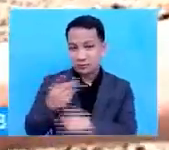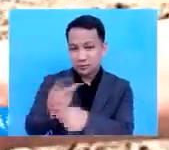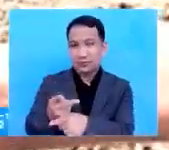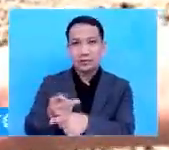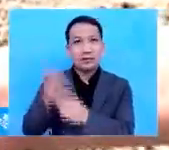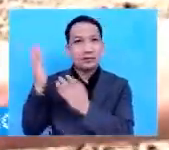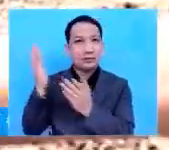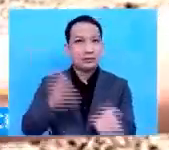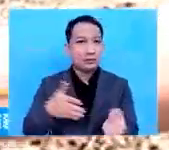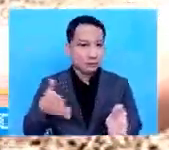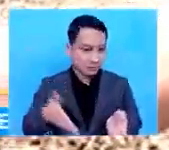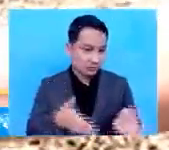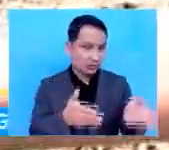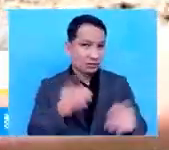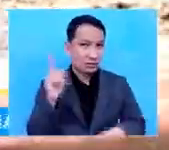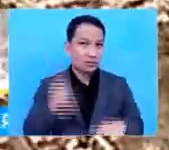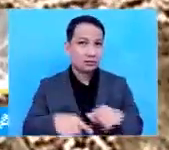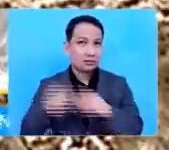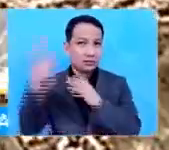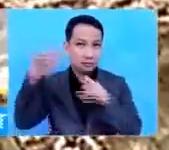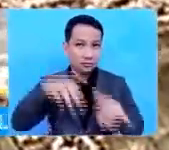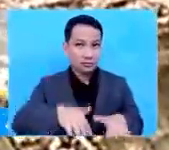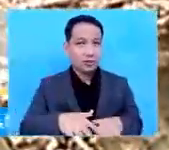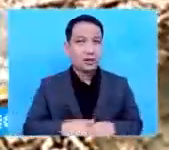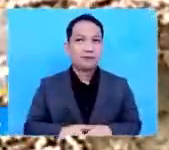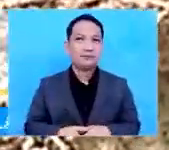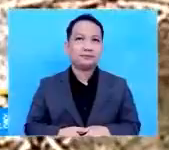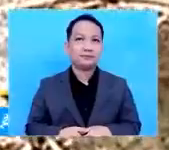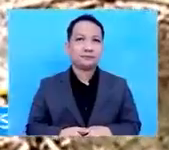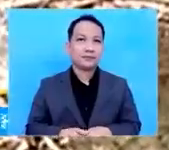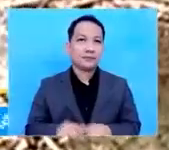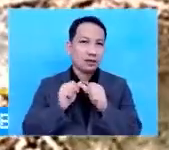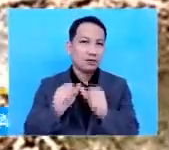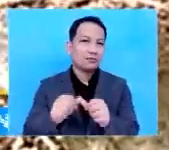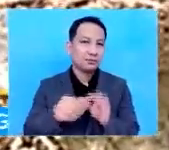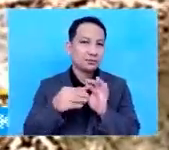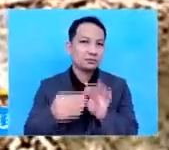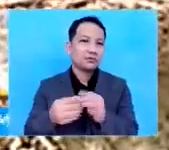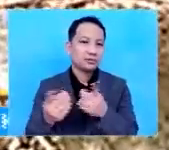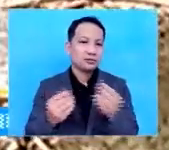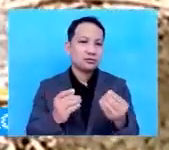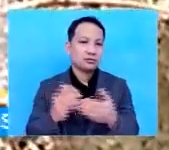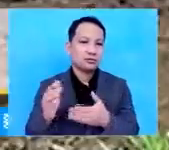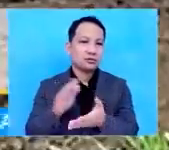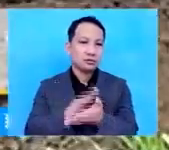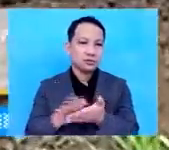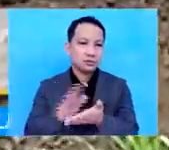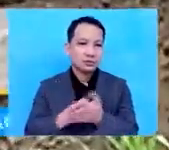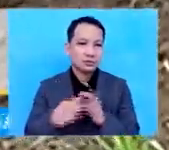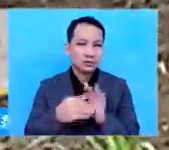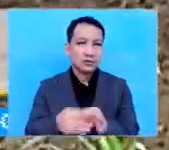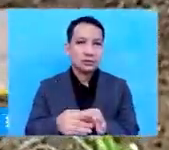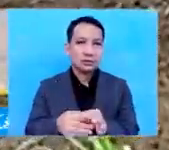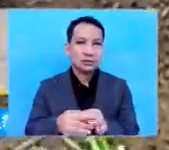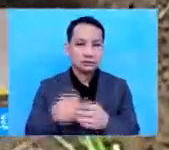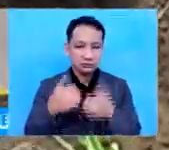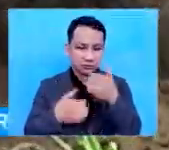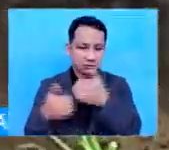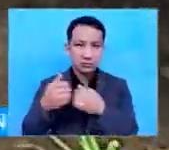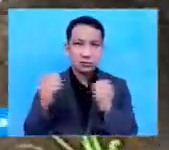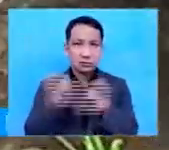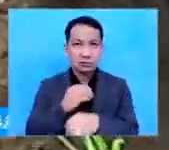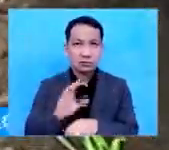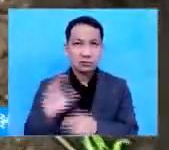naman makadaan dahil dito sa landslide. Puspusa naman ang ginagawang clearing operation ng City Engineer's Office sa